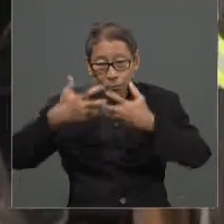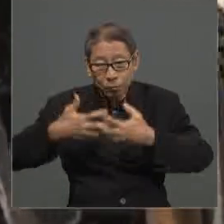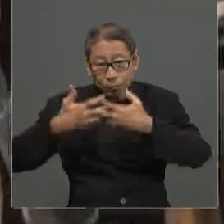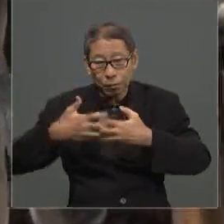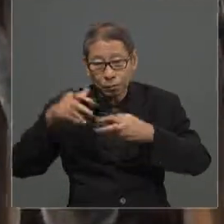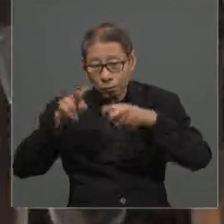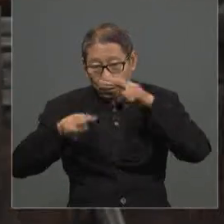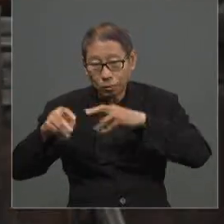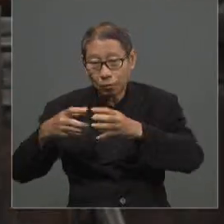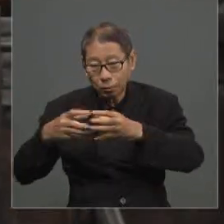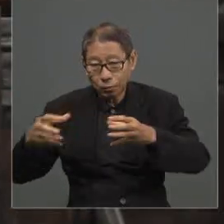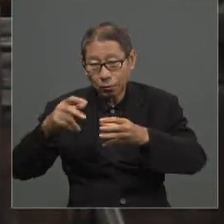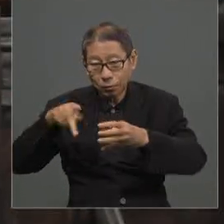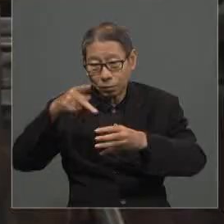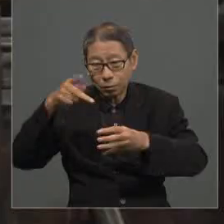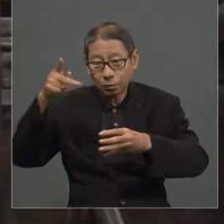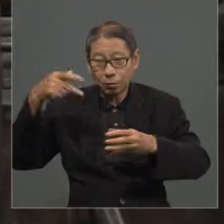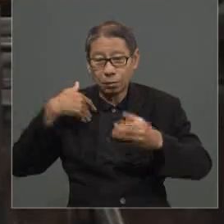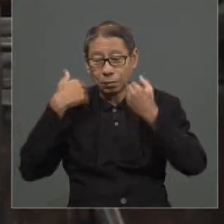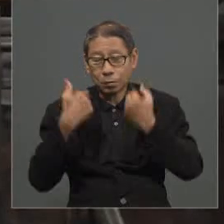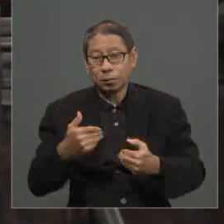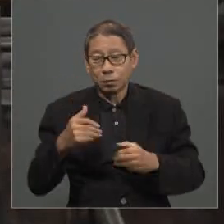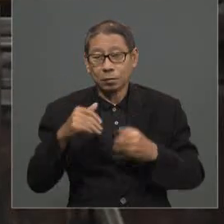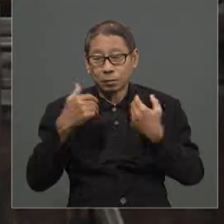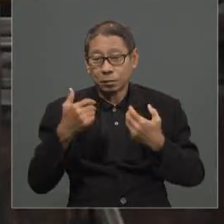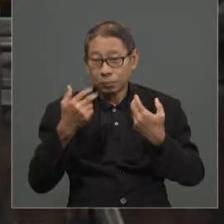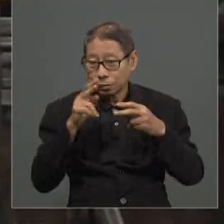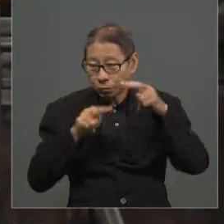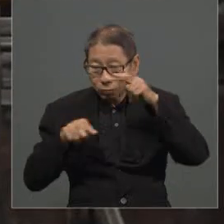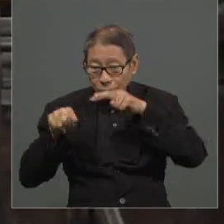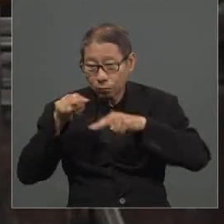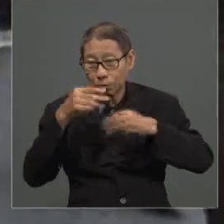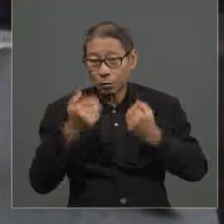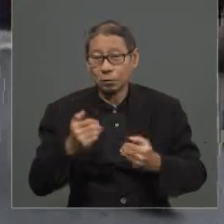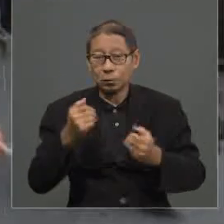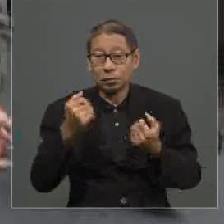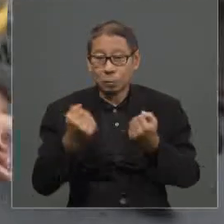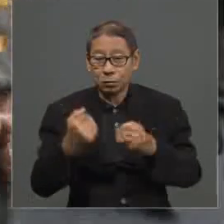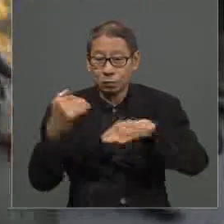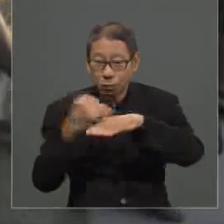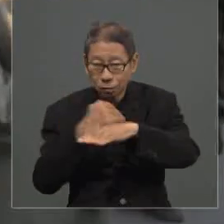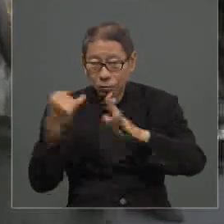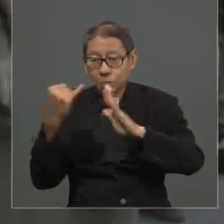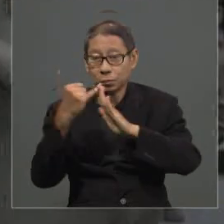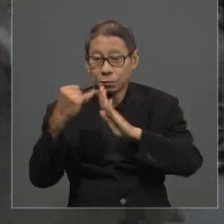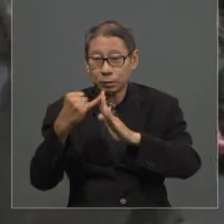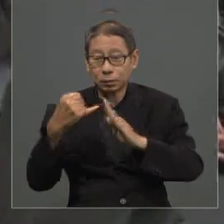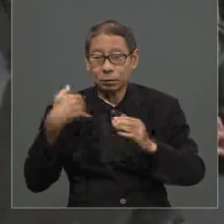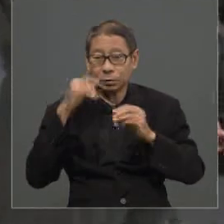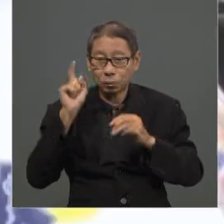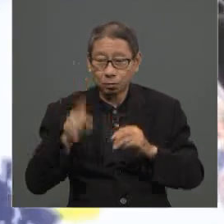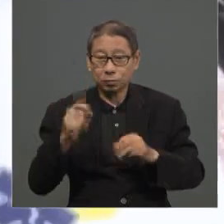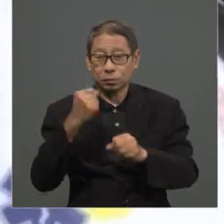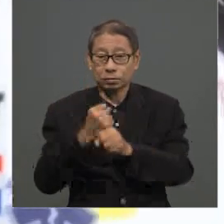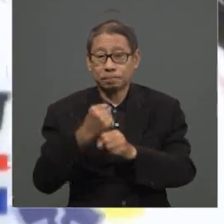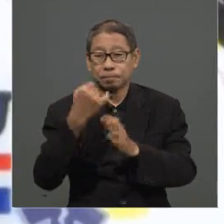ซรวมถึงเจ้าหน้าที่ที่ได้รับมอบหมายให้ตรวจสอบสภาพรถตรวจสอบเรื่องนี้ขนส่งจังหวัดอย่างเงี้ยก็ต้องถูกดำเนินการทั้